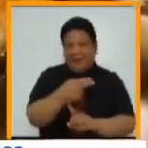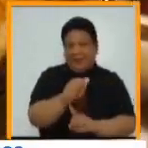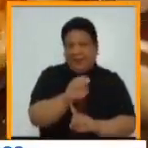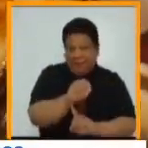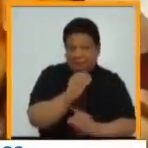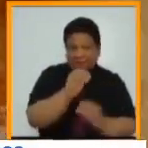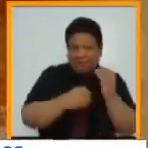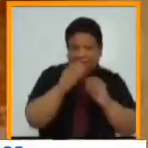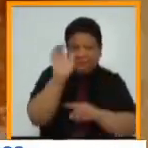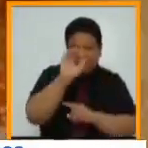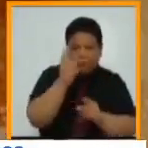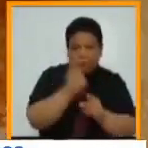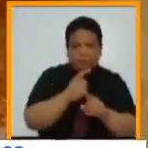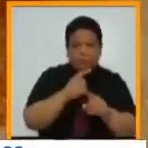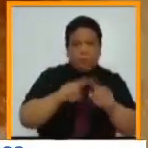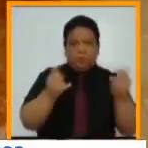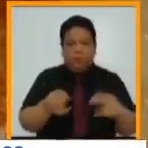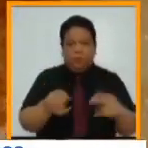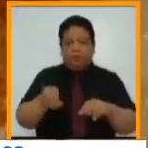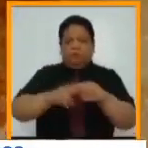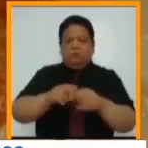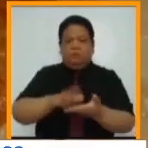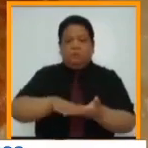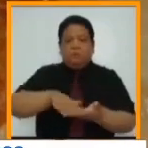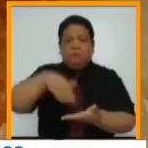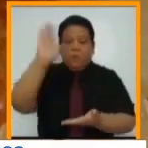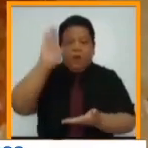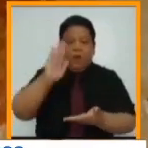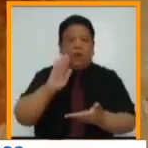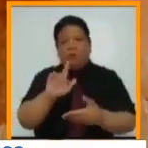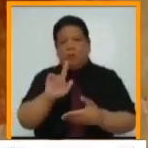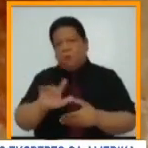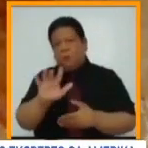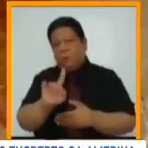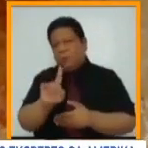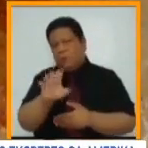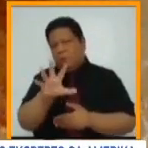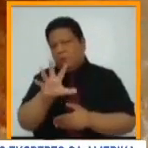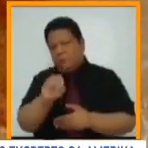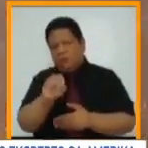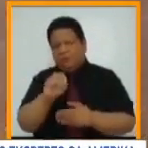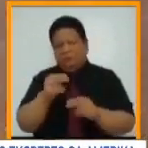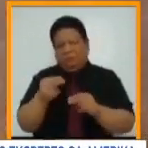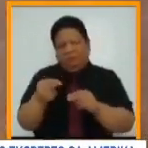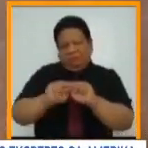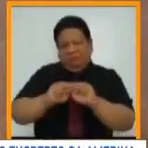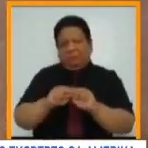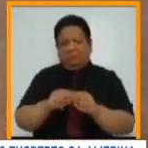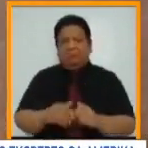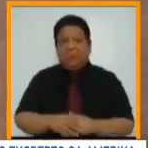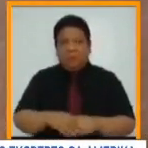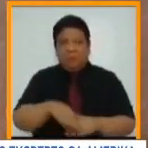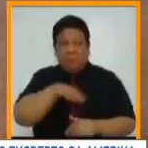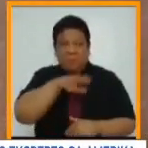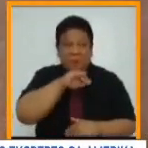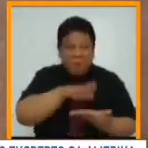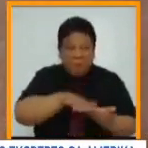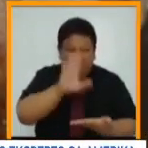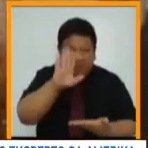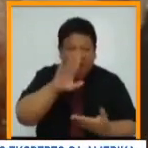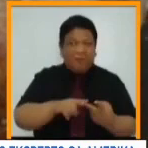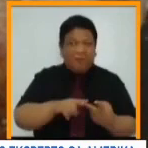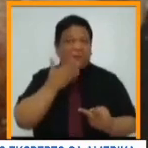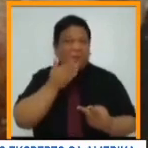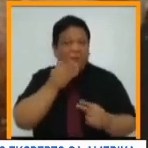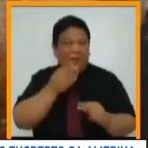pesos kada kilo depende sa klase. Bukod sa mahal ang baboy at ibang sangkap tulad ng asukal, mahirap din makakuha ng supply ng baboy